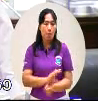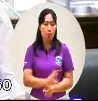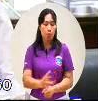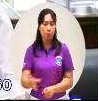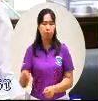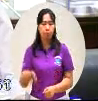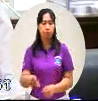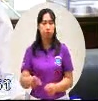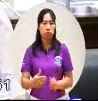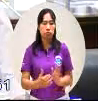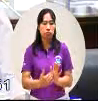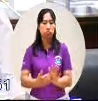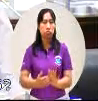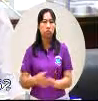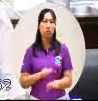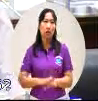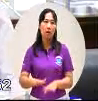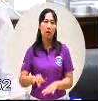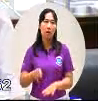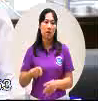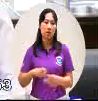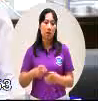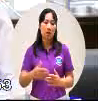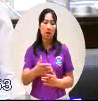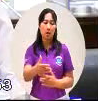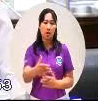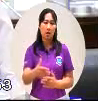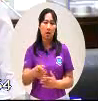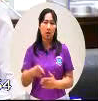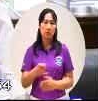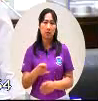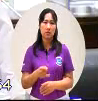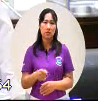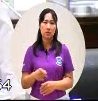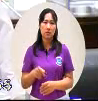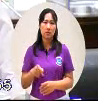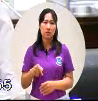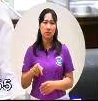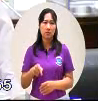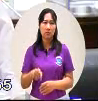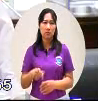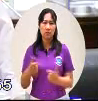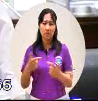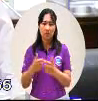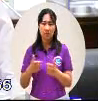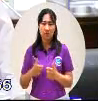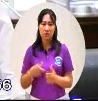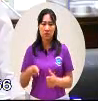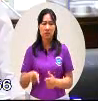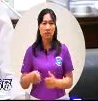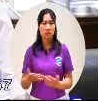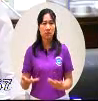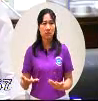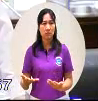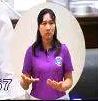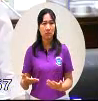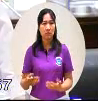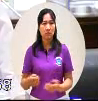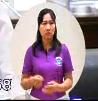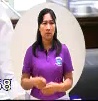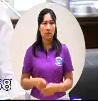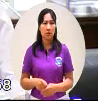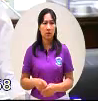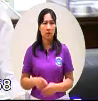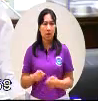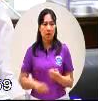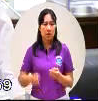认为这个工程是不适当在我们野溪这个大河这边做这个钢便桥？应该